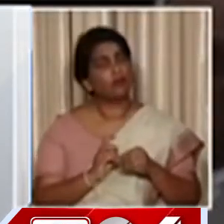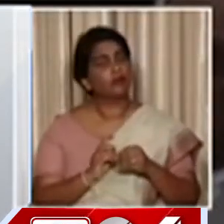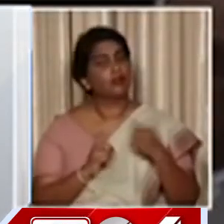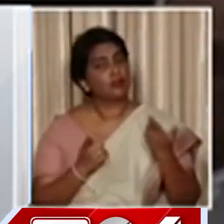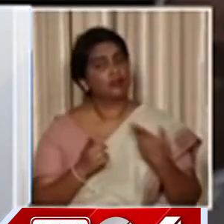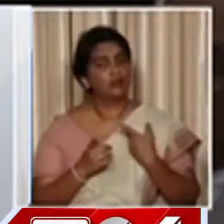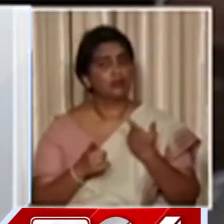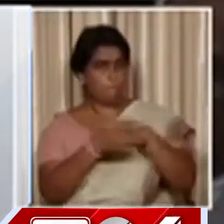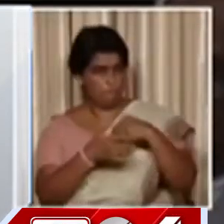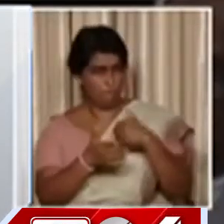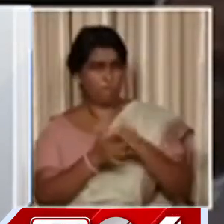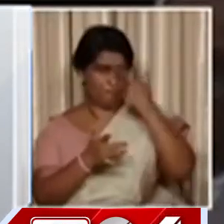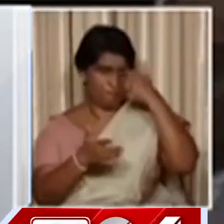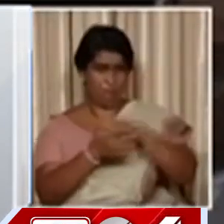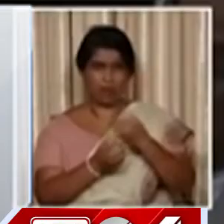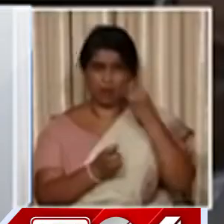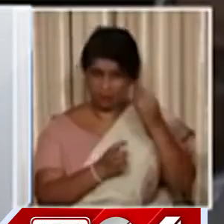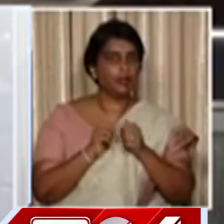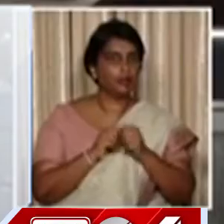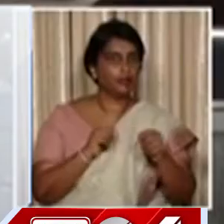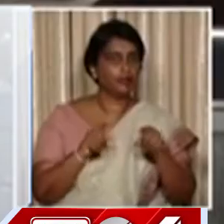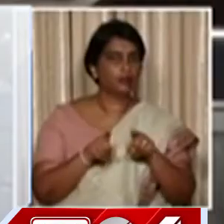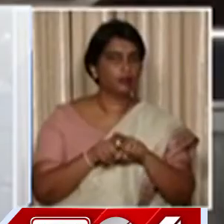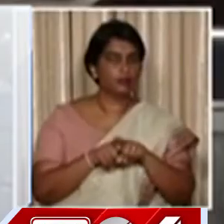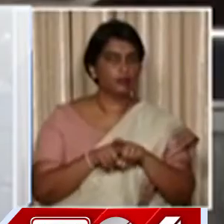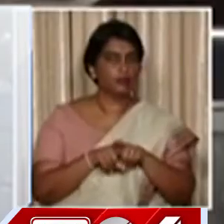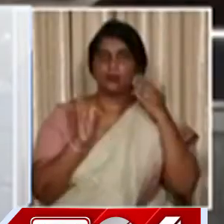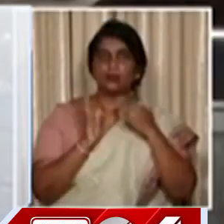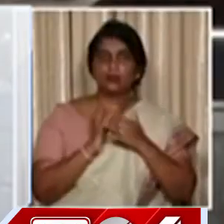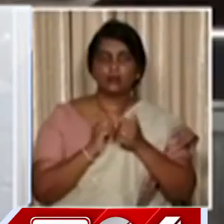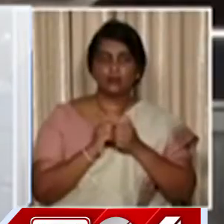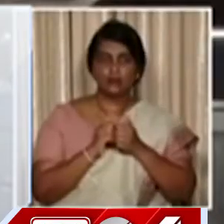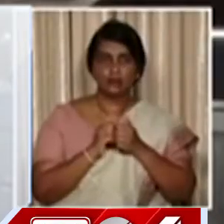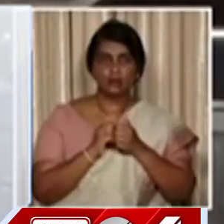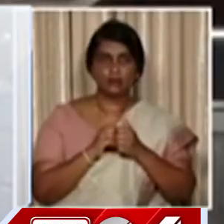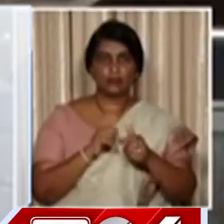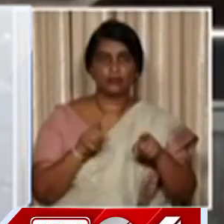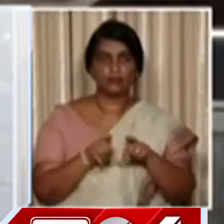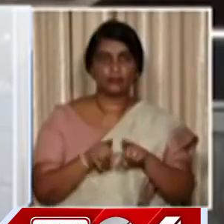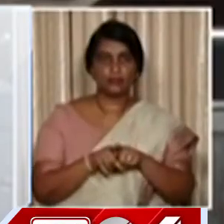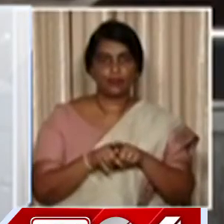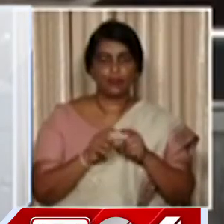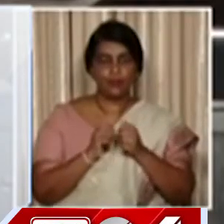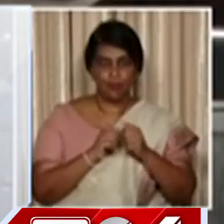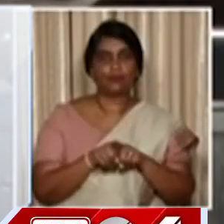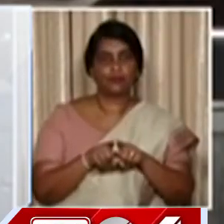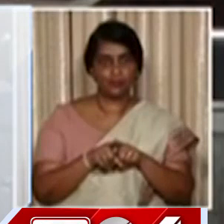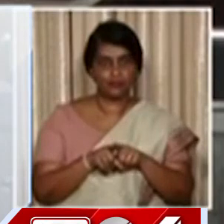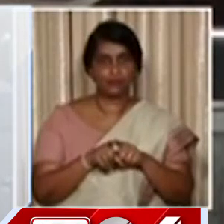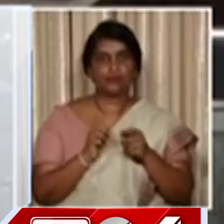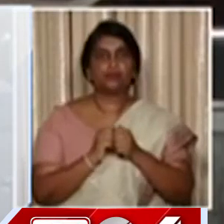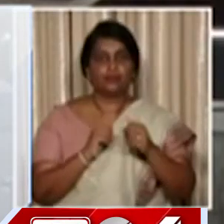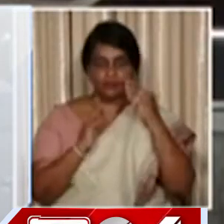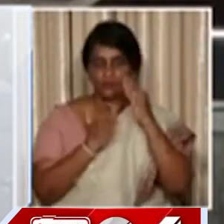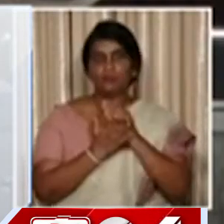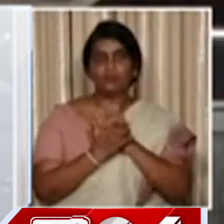කරන්නේ පීඩනයක් යෙදීමක්ද? පීඩනයක් යෙදීමක් නම් ඒක හරි. විපක්ෂය උත්සාහ කරනවා නම් තමන්ගේ පාට කණ්ණාඩියට මේ සියල්ල නතු කරලා මම මේක කරා මම අරග